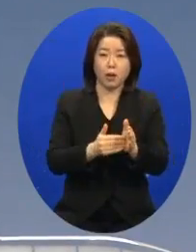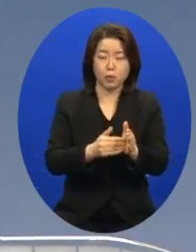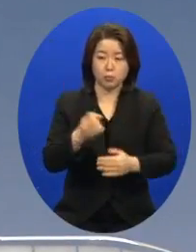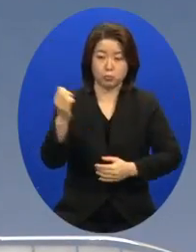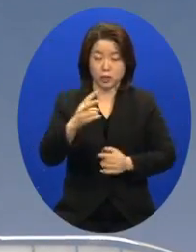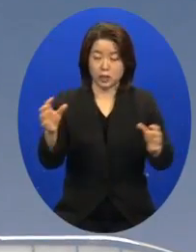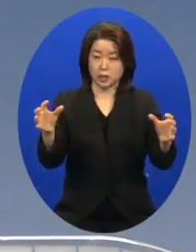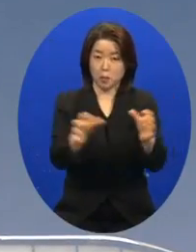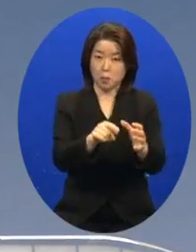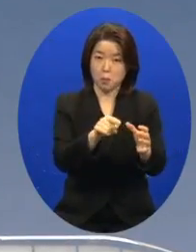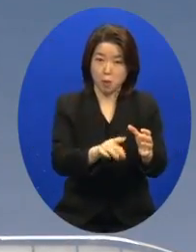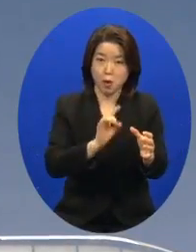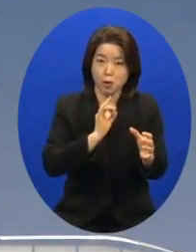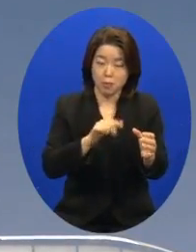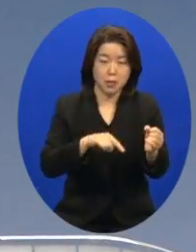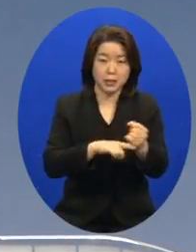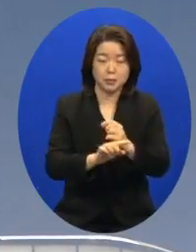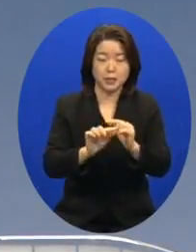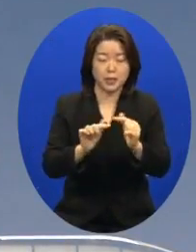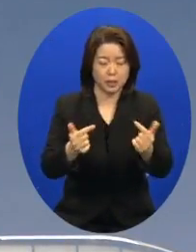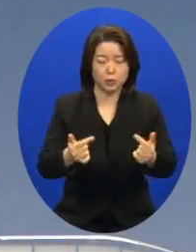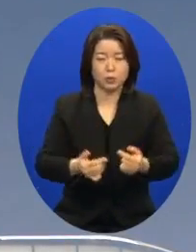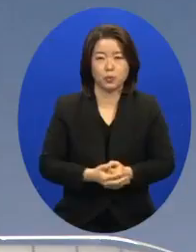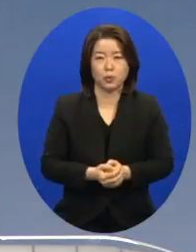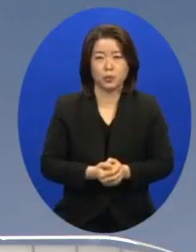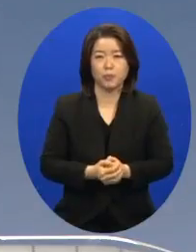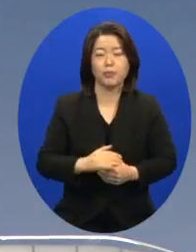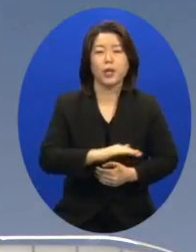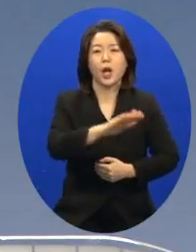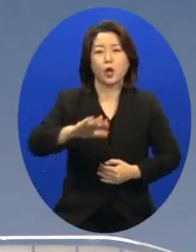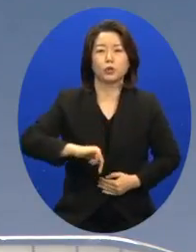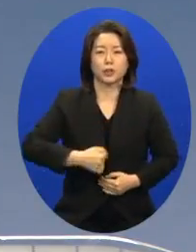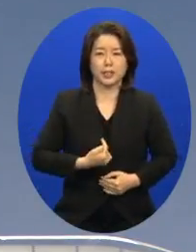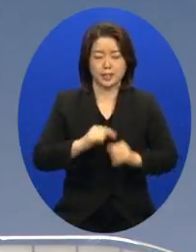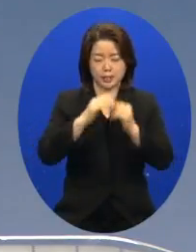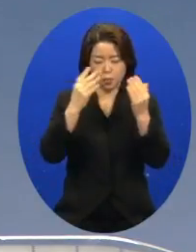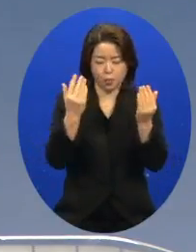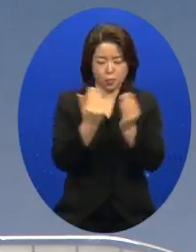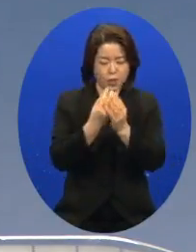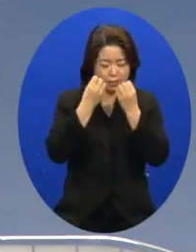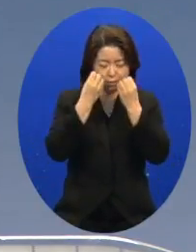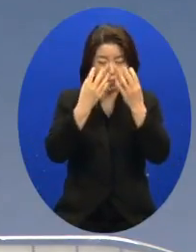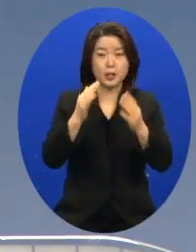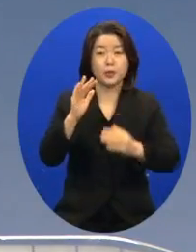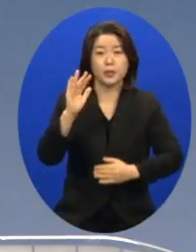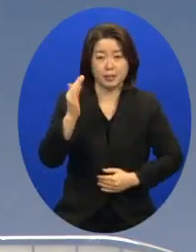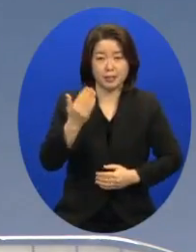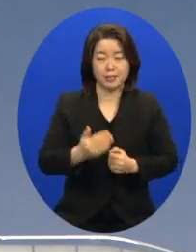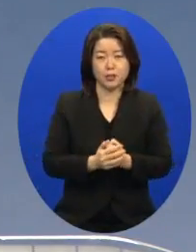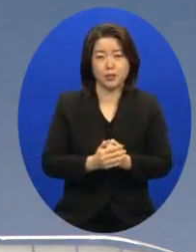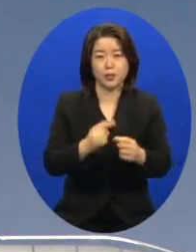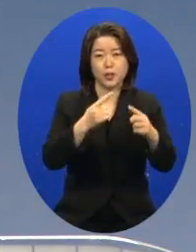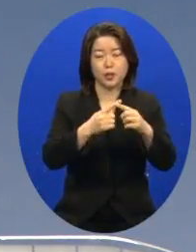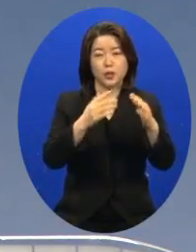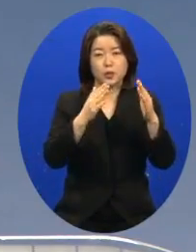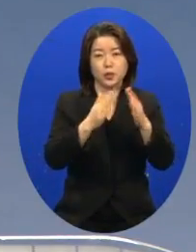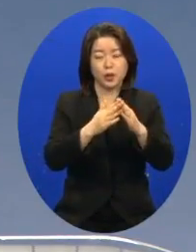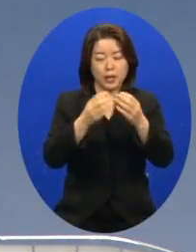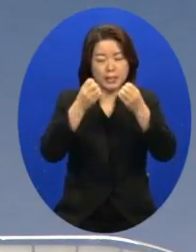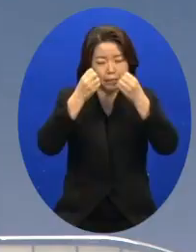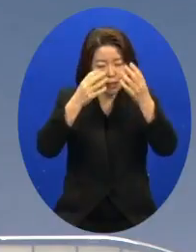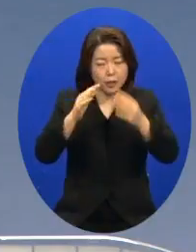모였다는 것에만 의미가 있는 것이 아니고 우리 자신이 완전히 새로워졌다 서 교회가 새로워지는